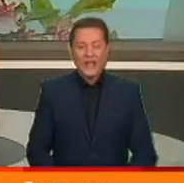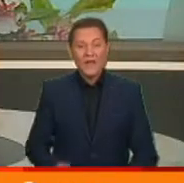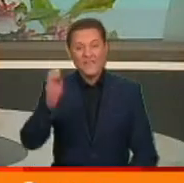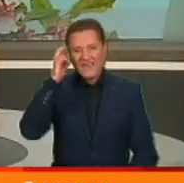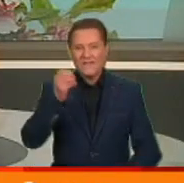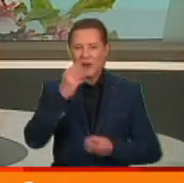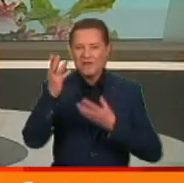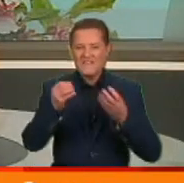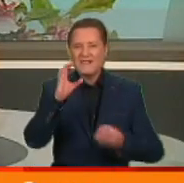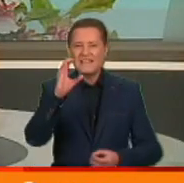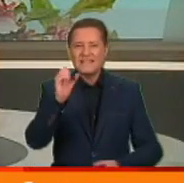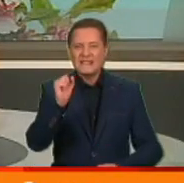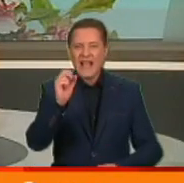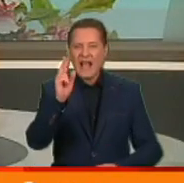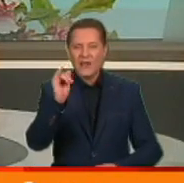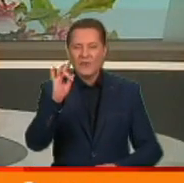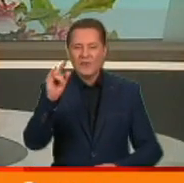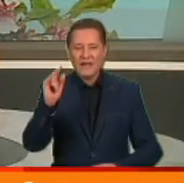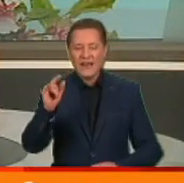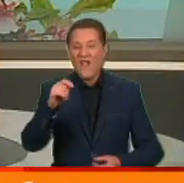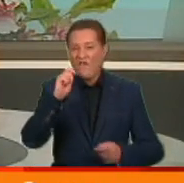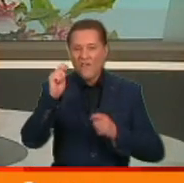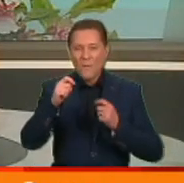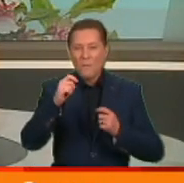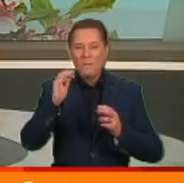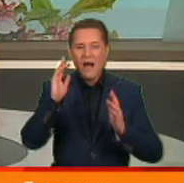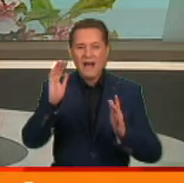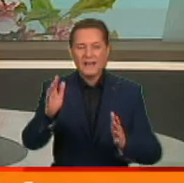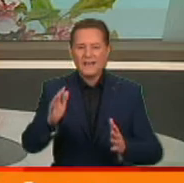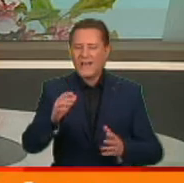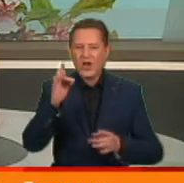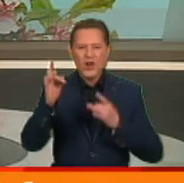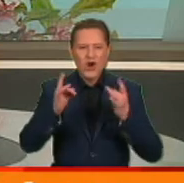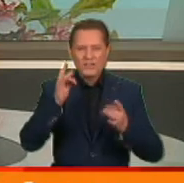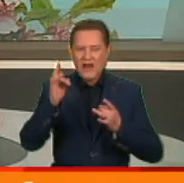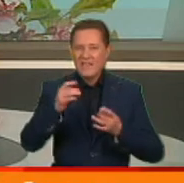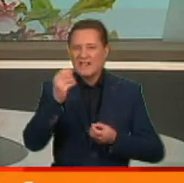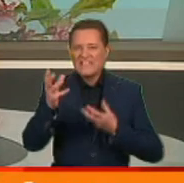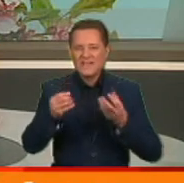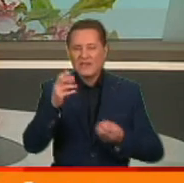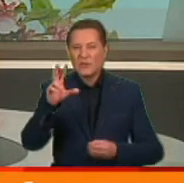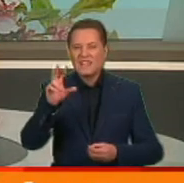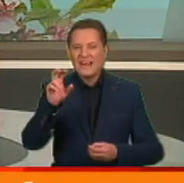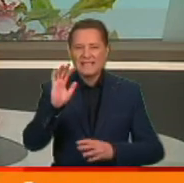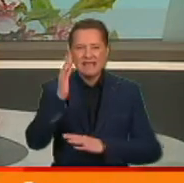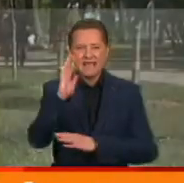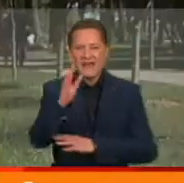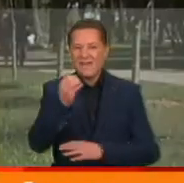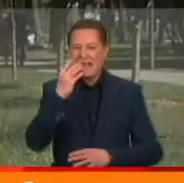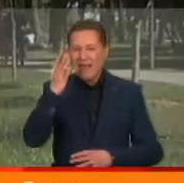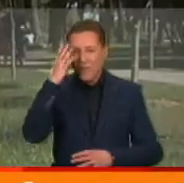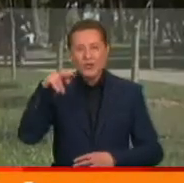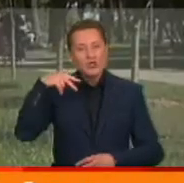У Києві розцвіла алея Сакур. Столичний парк Кіото замайорів рожевими кронами. Цвітуть понад 300 дерев японської